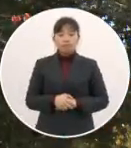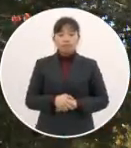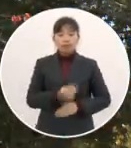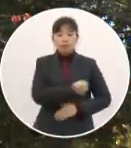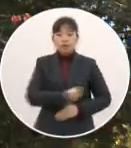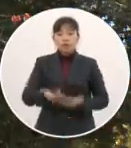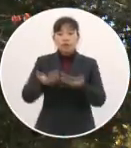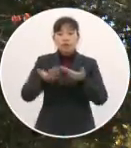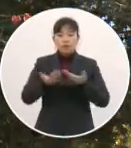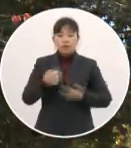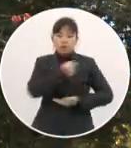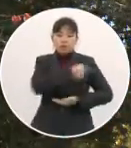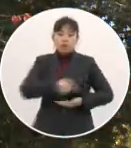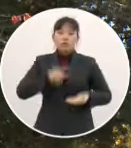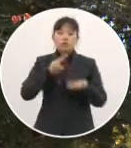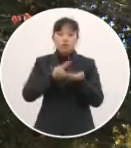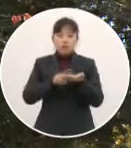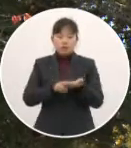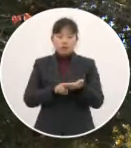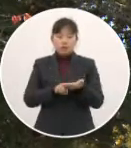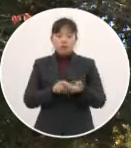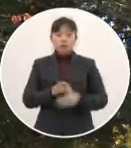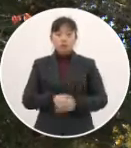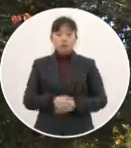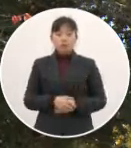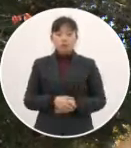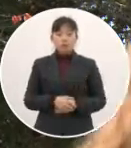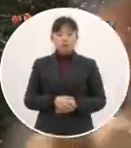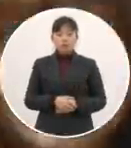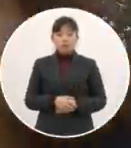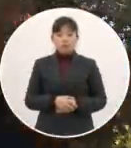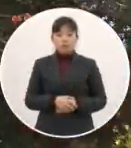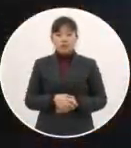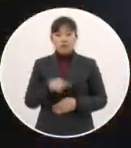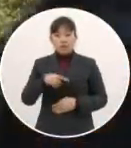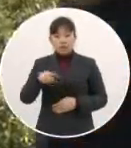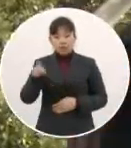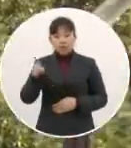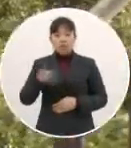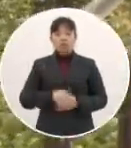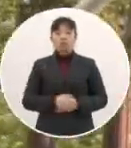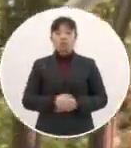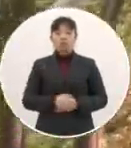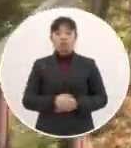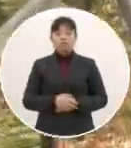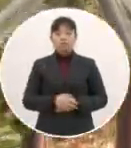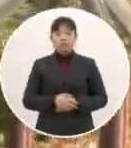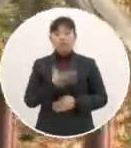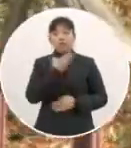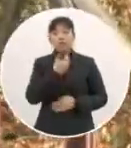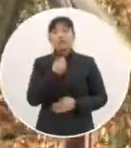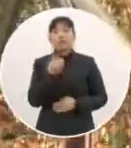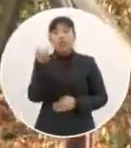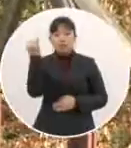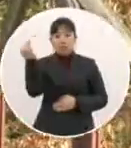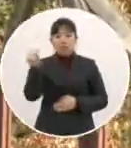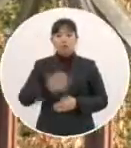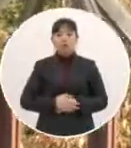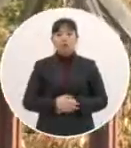気づけられたし、気持ちが固まったわ。 さあ行っておいで、この